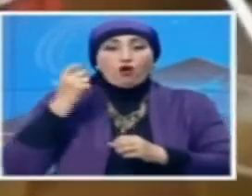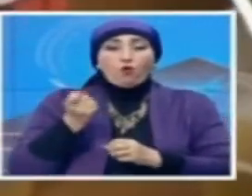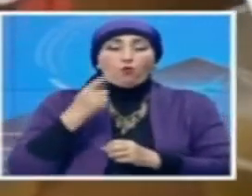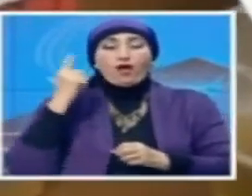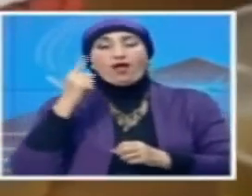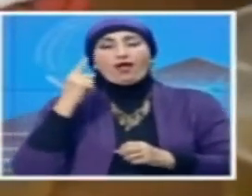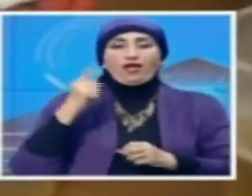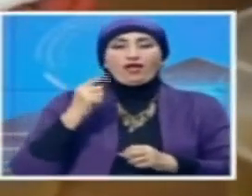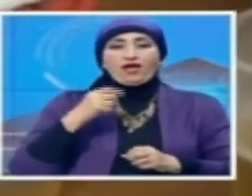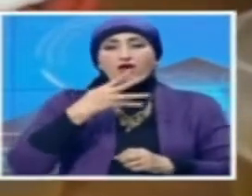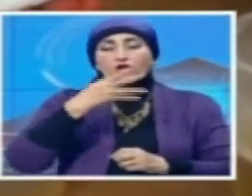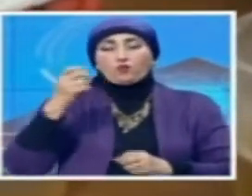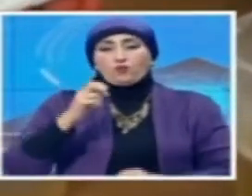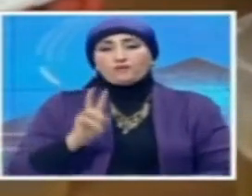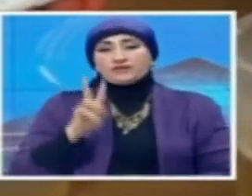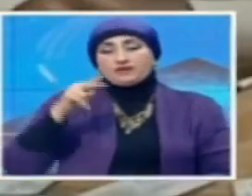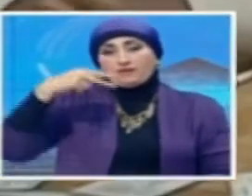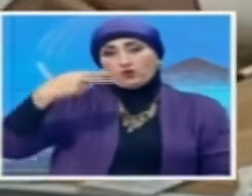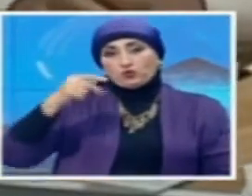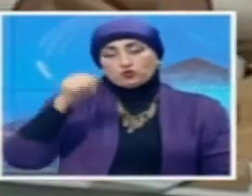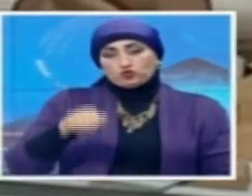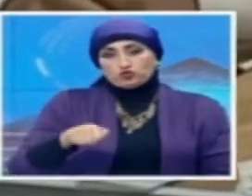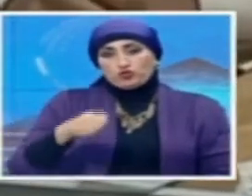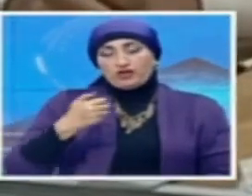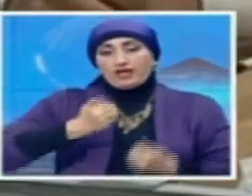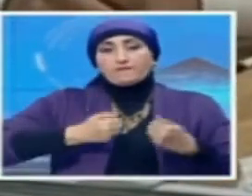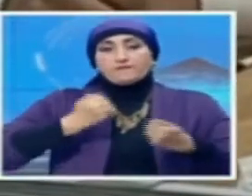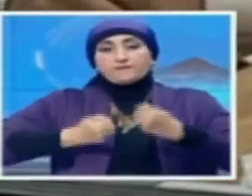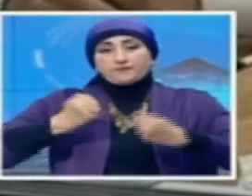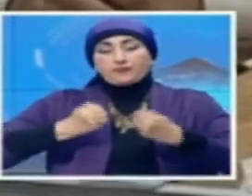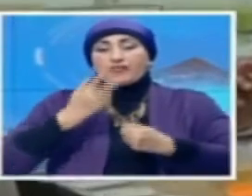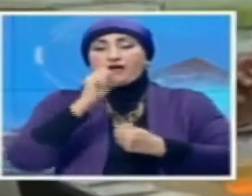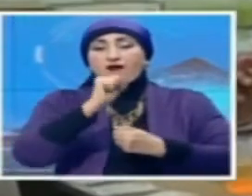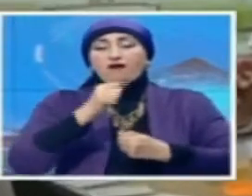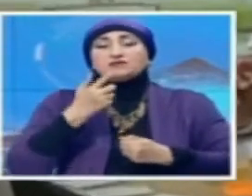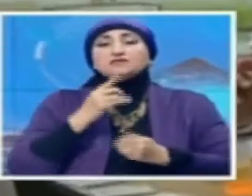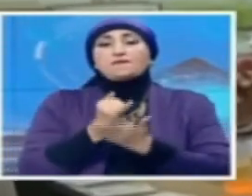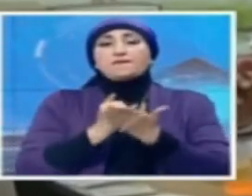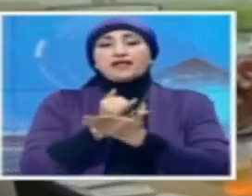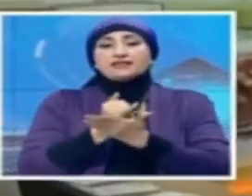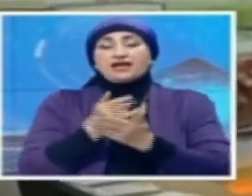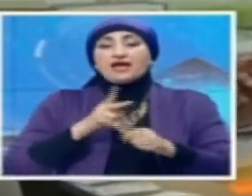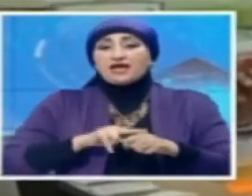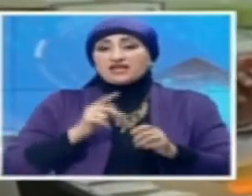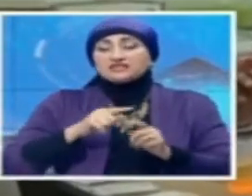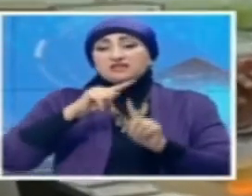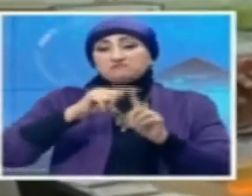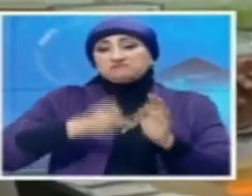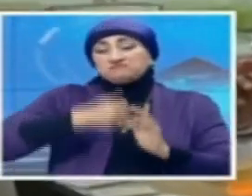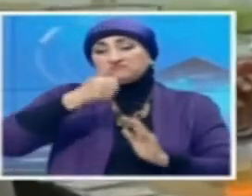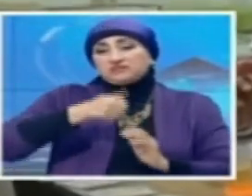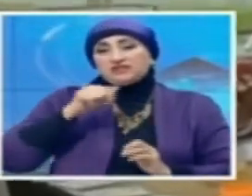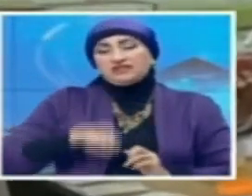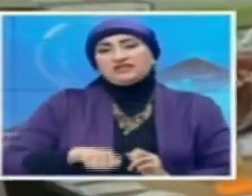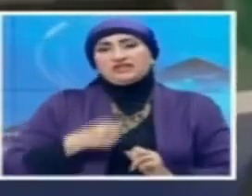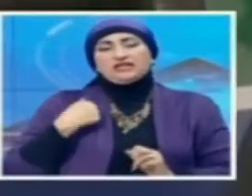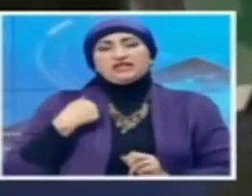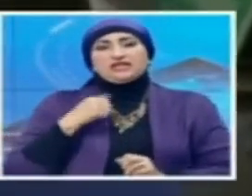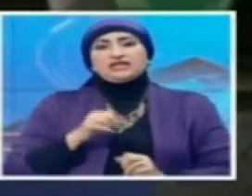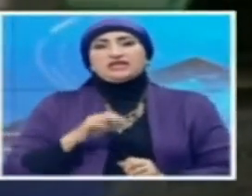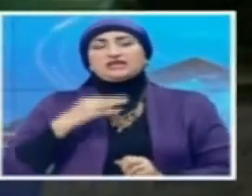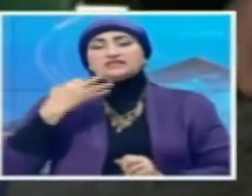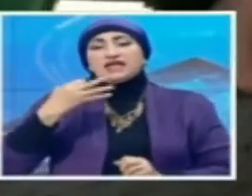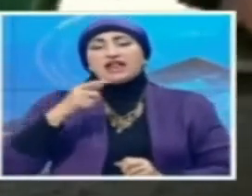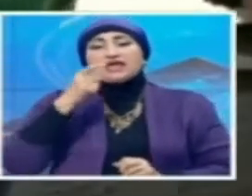لعدد 427 من سائقي حافلات المدارس، تبين إيجابية 3 سائقين منهم. كما